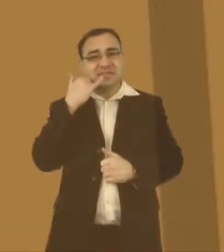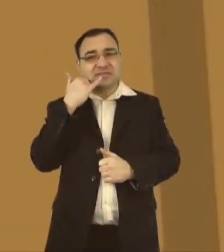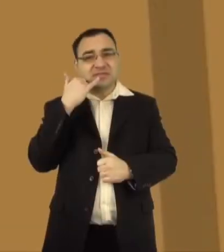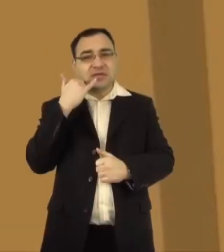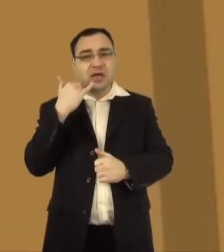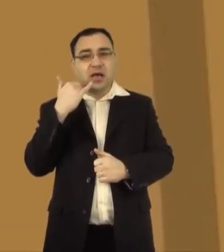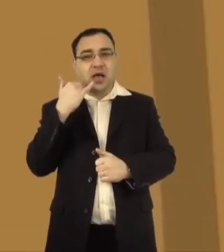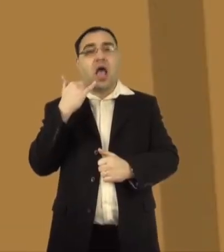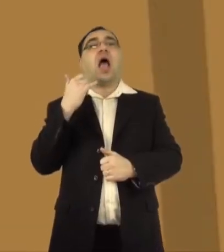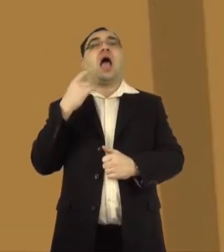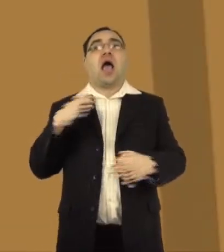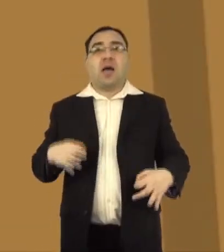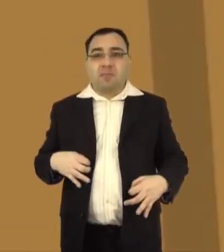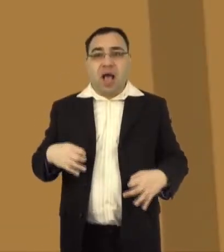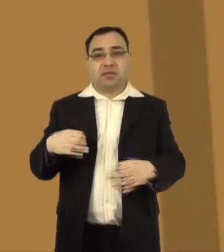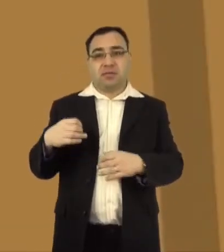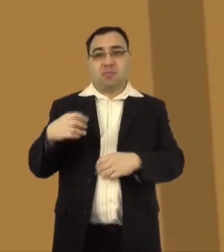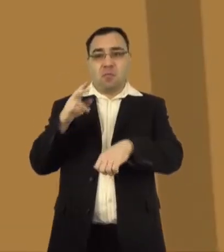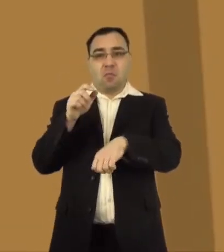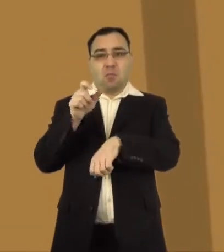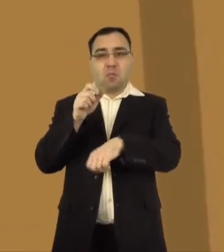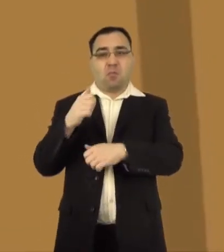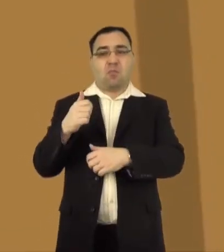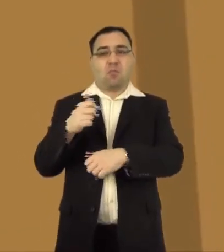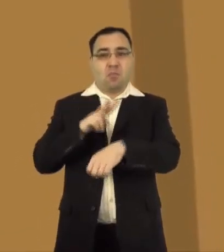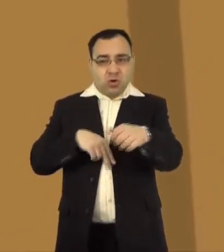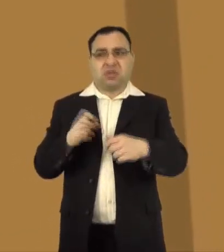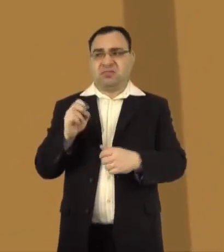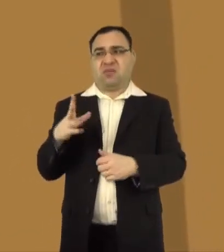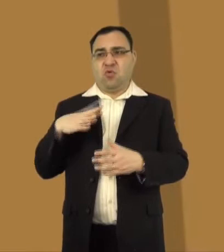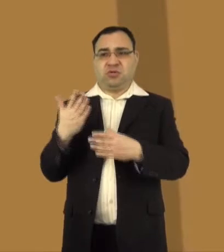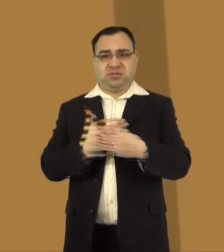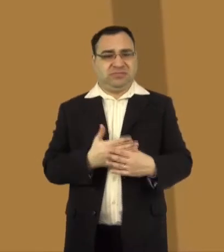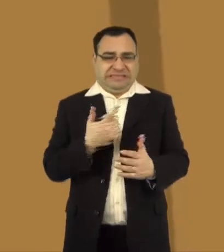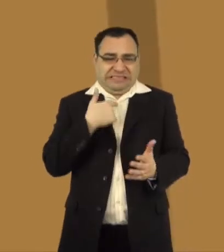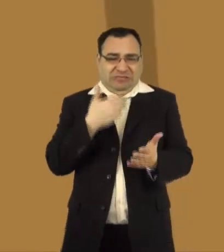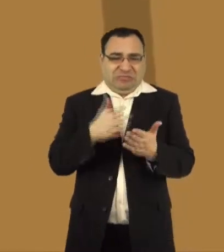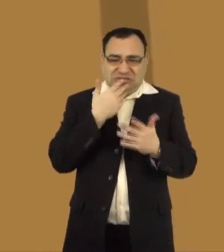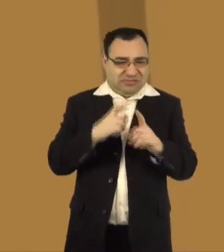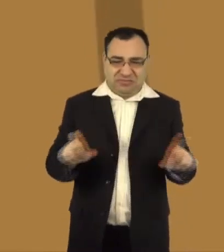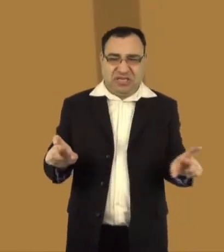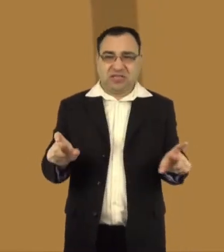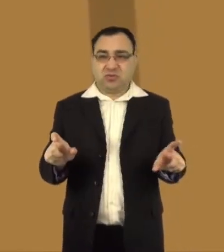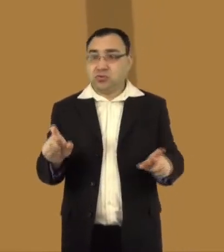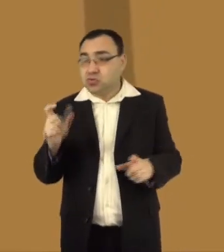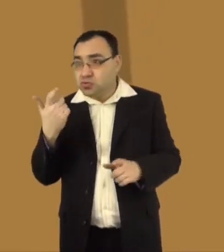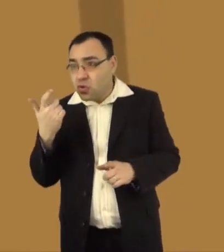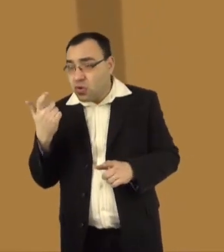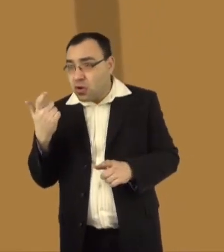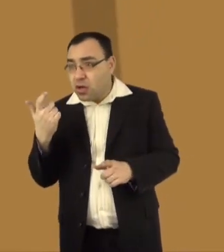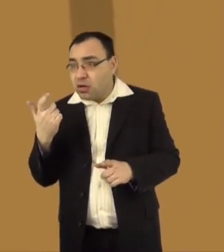Tak, słucham. A, to pan, panie komisarzu. Tak, zaprosił mnie. Nie, no nie mam czasu.